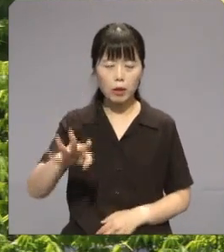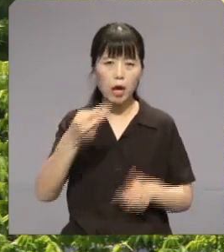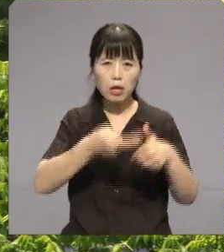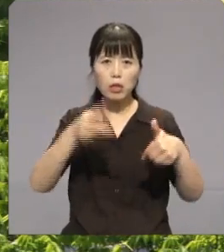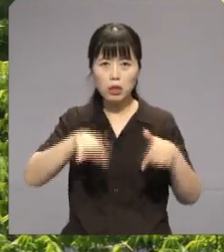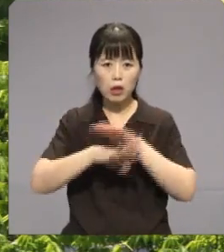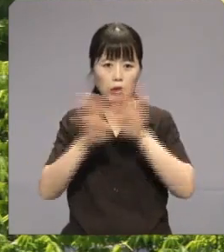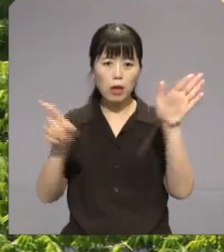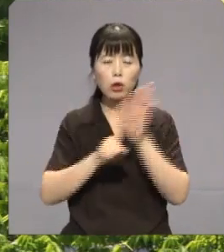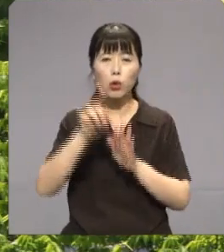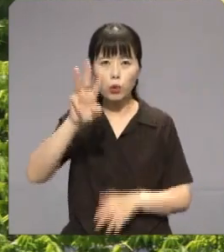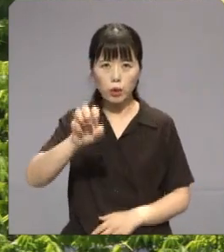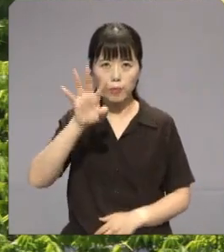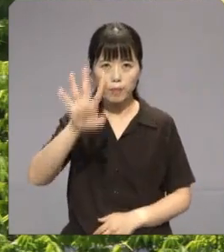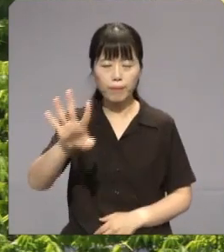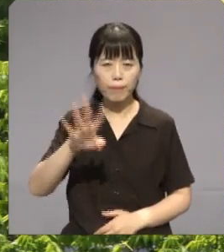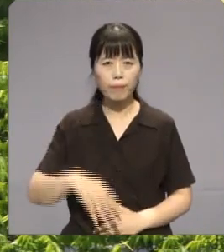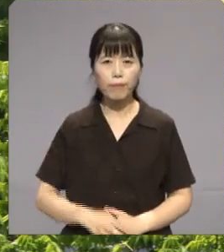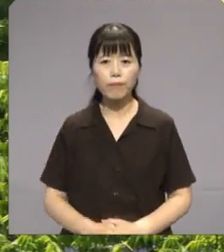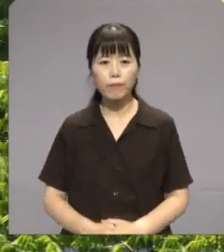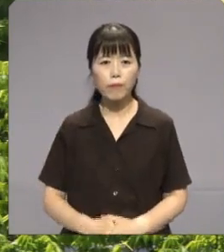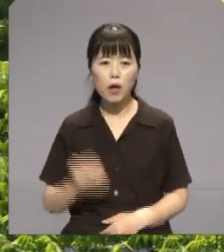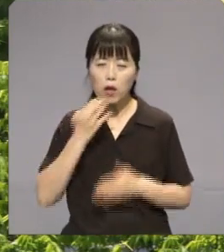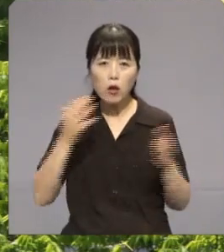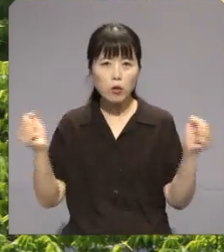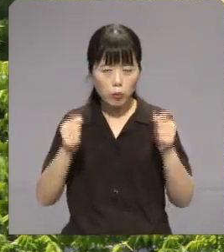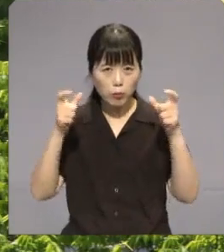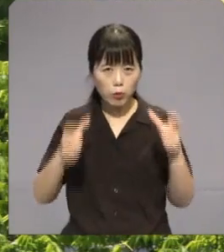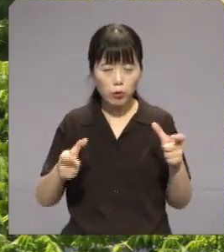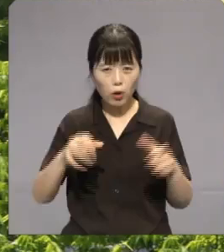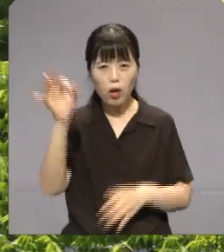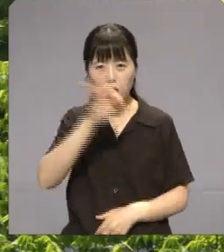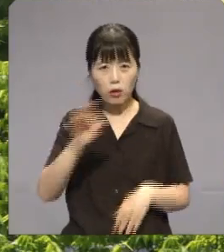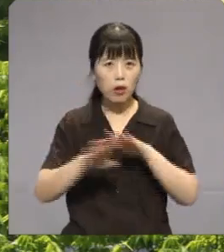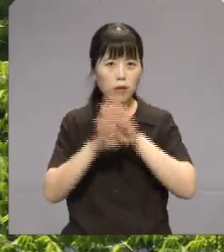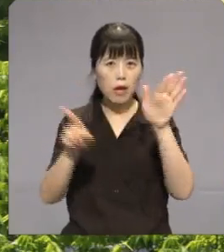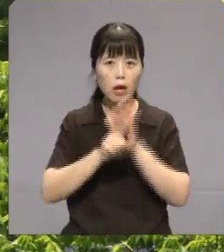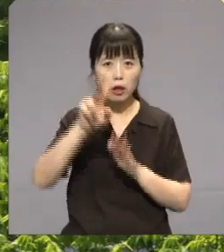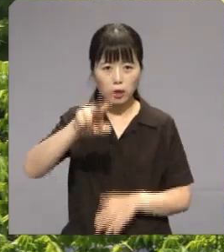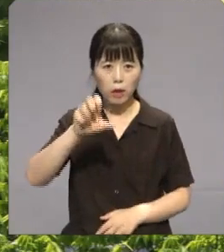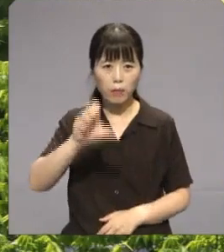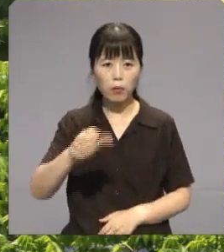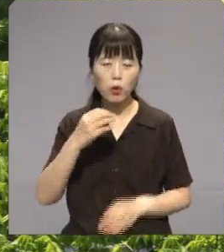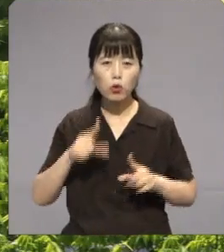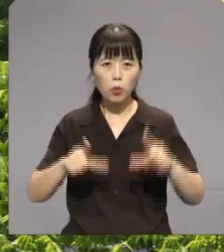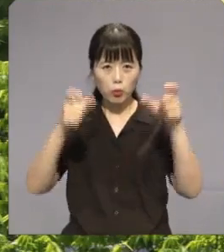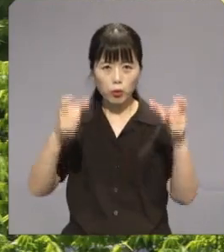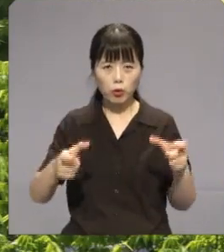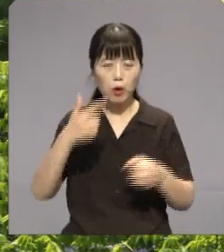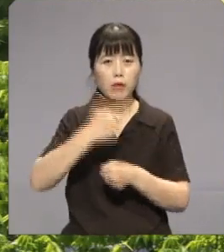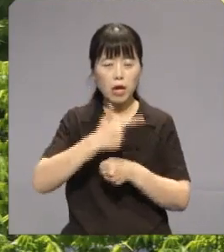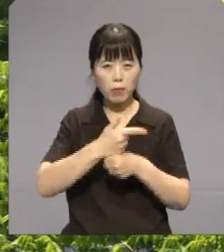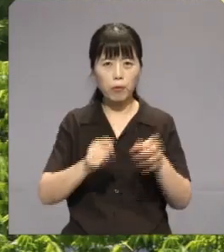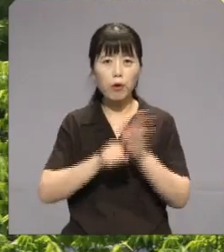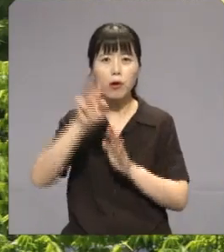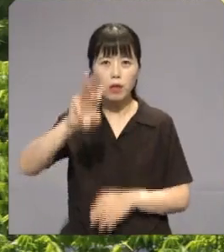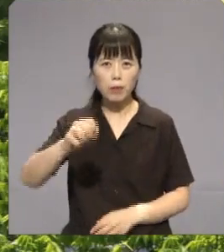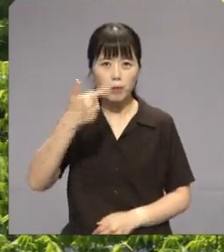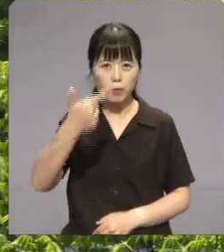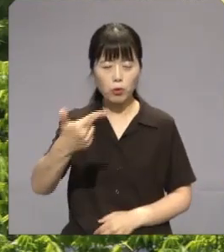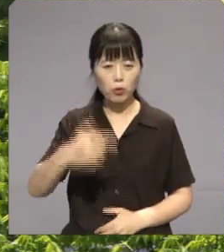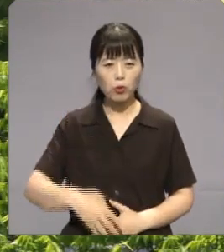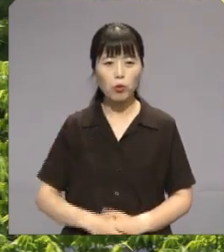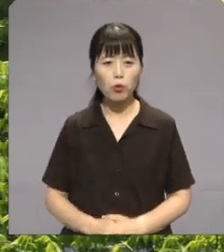인천 낮기온 34도 예상됩니다 경기 북부지역 연천 낮기온 35도 경기 동부지역 남양주 36도까지